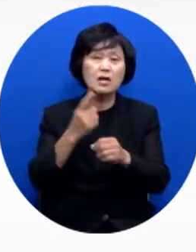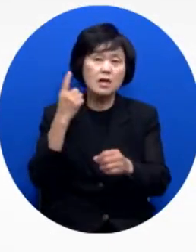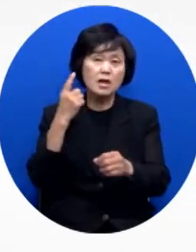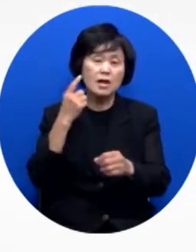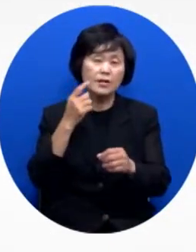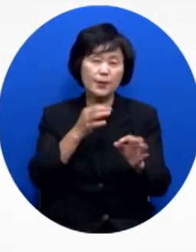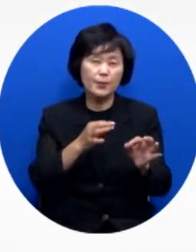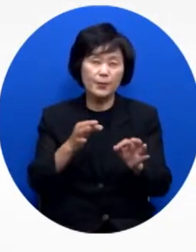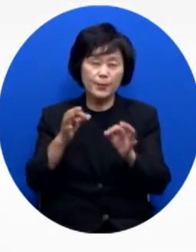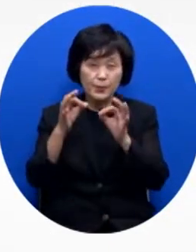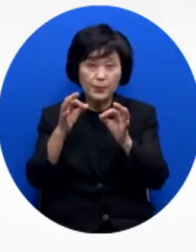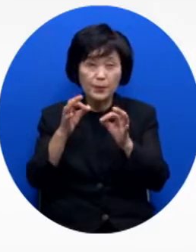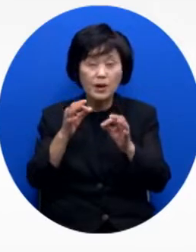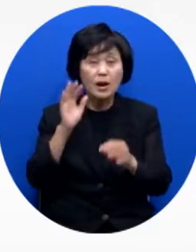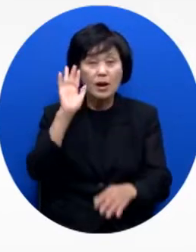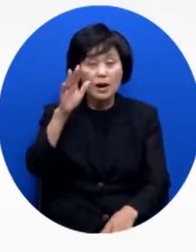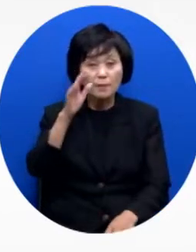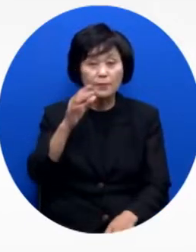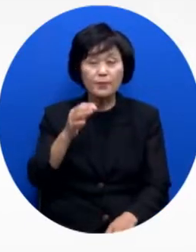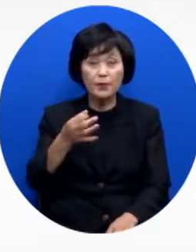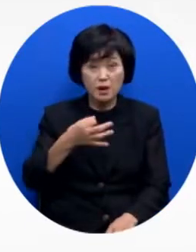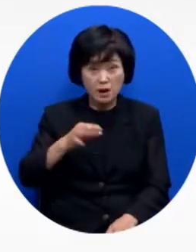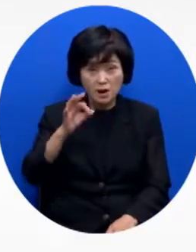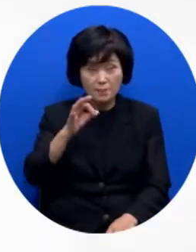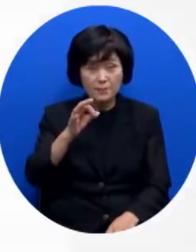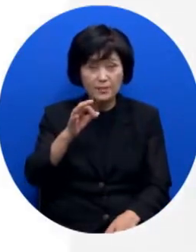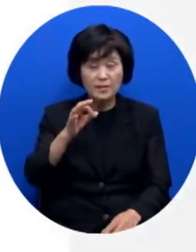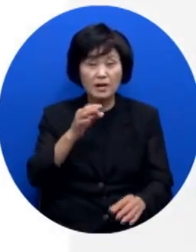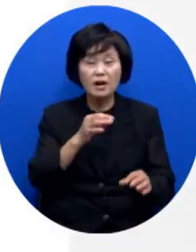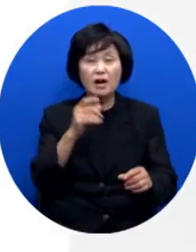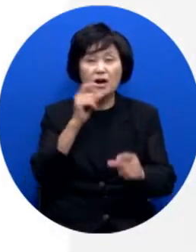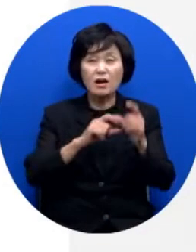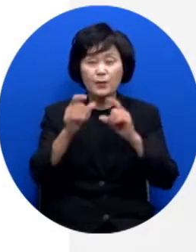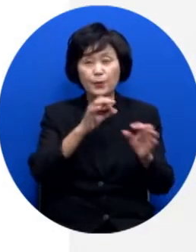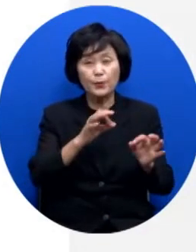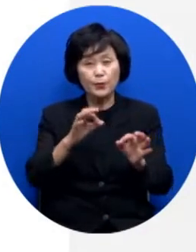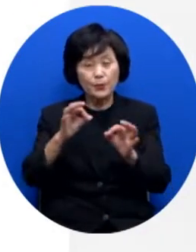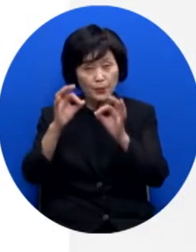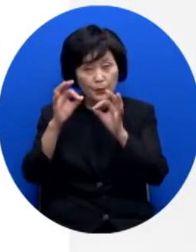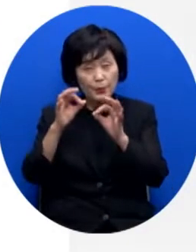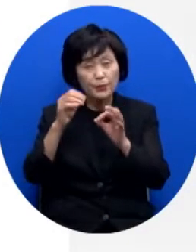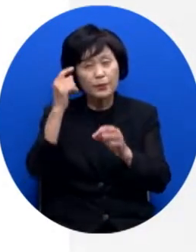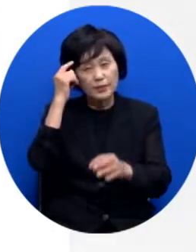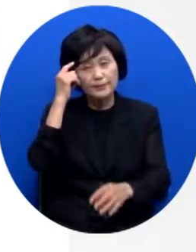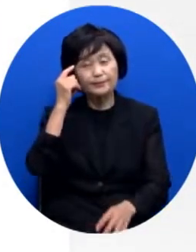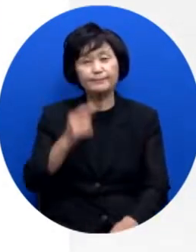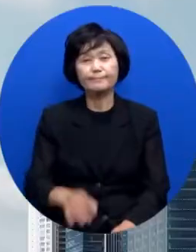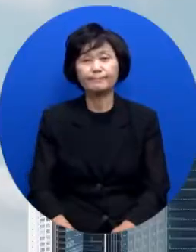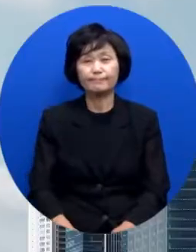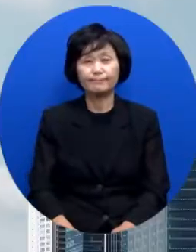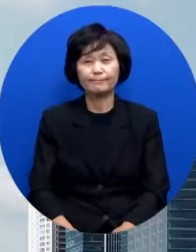영향이라며 앞으로 금리가 상승한다는 기대도 반영된 것으로 보인다고 설명했습니다.